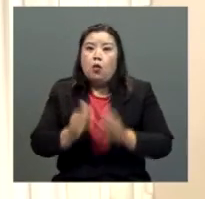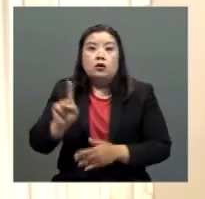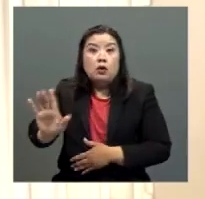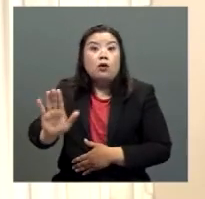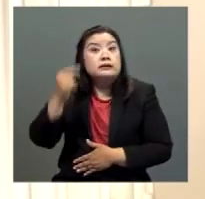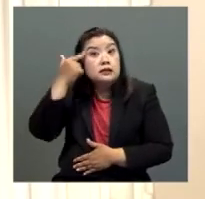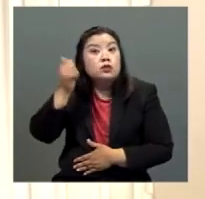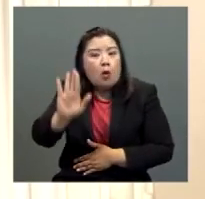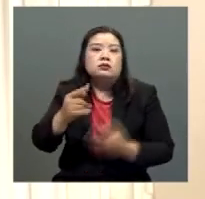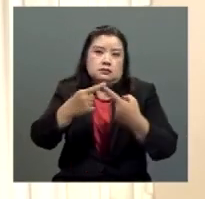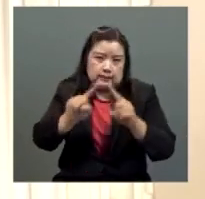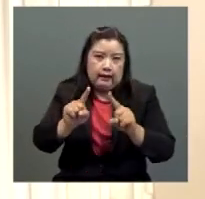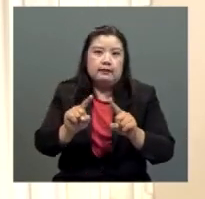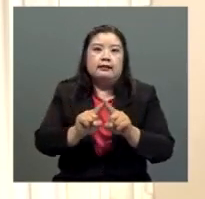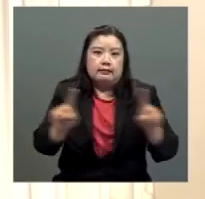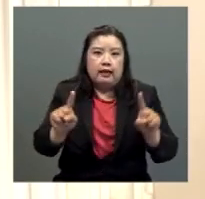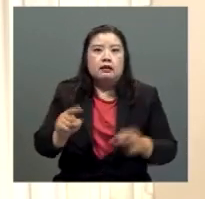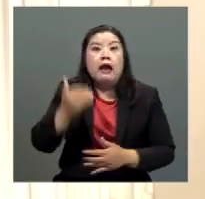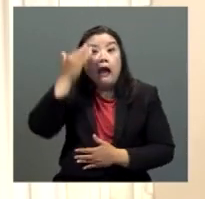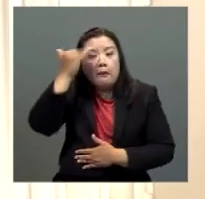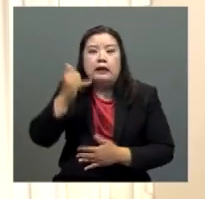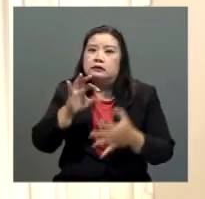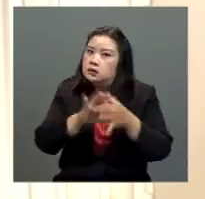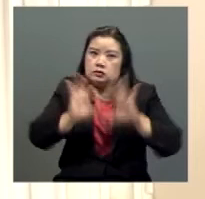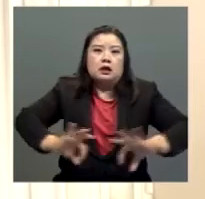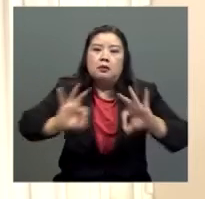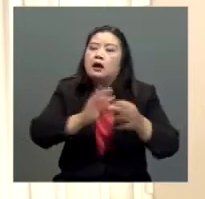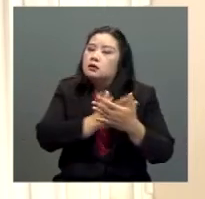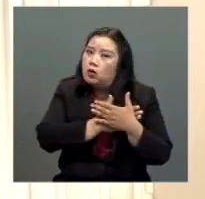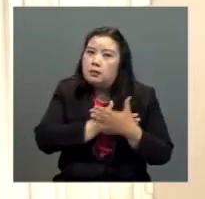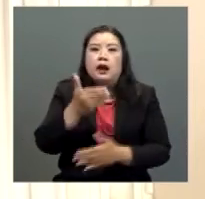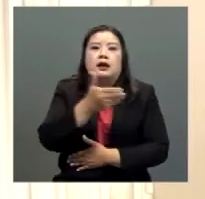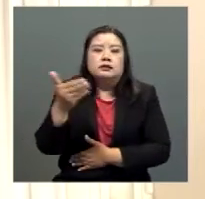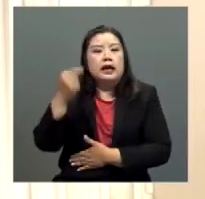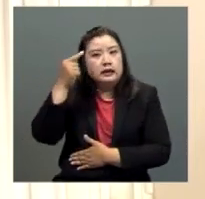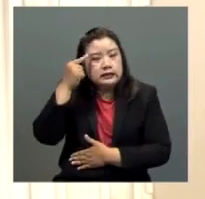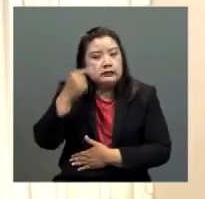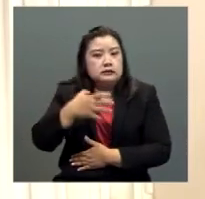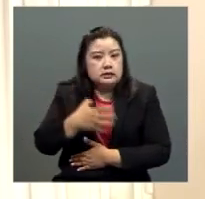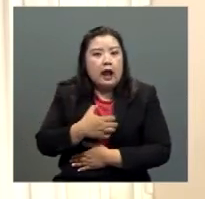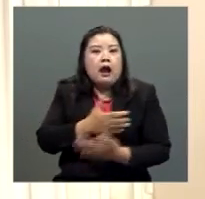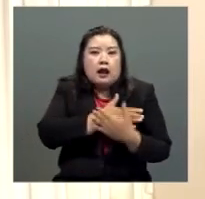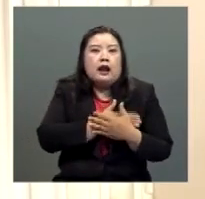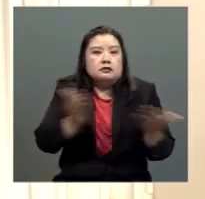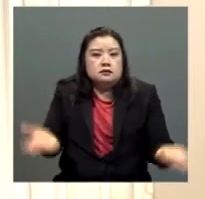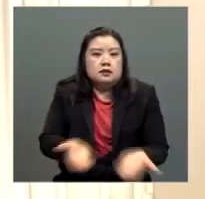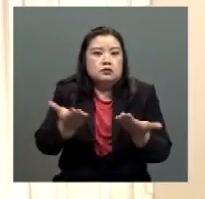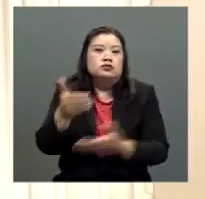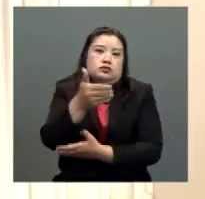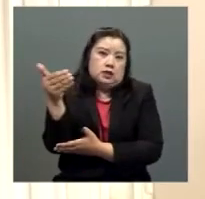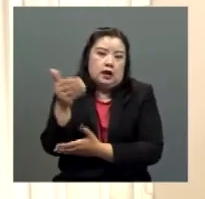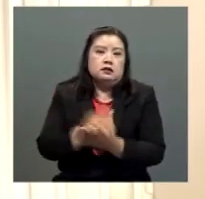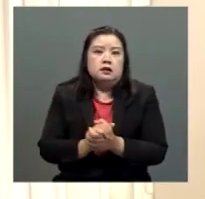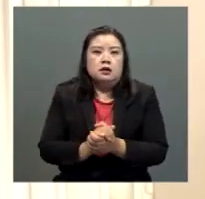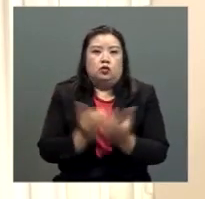แตกต่างกันอยู่บ้างแต่ล้วนเกิดจากความรักชาติและความปรารถนาดีต่อประเทศทั้งสิ้นและเมื่อเราเลือกที่จะปฏิบั